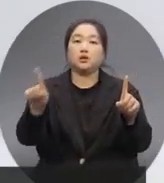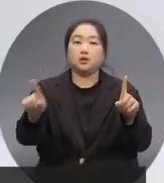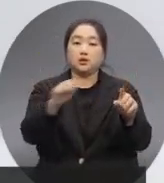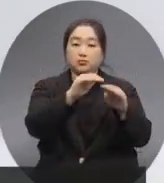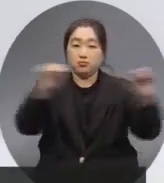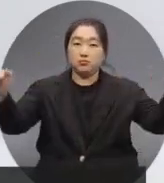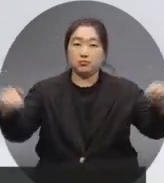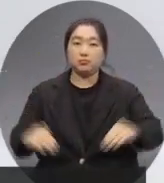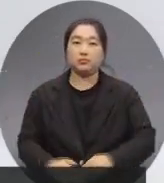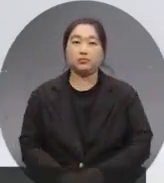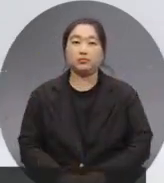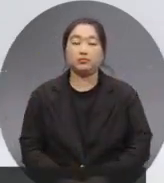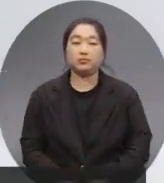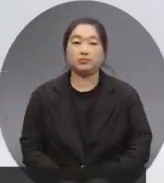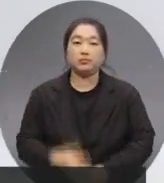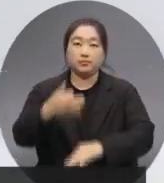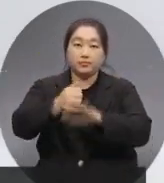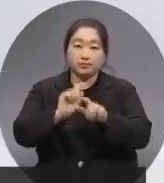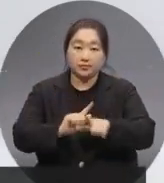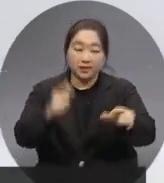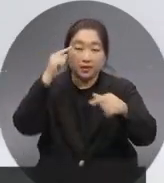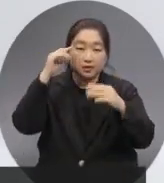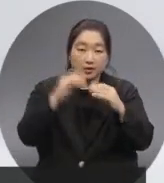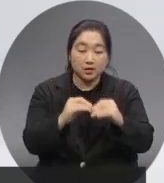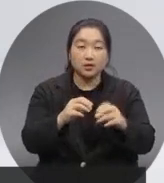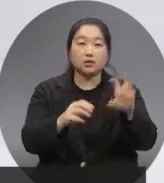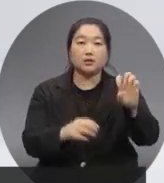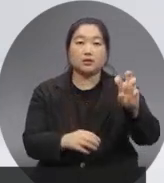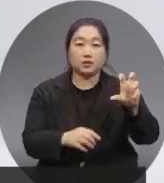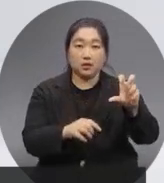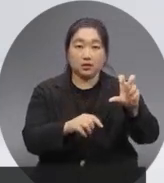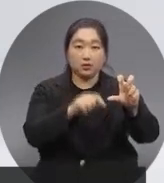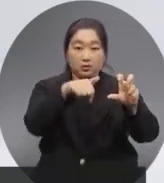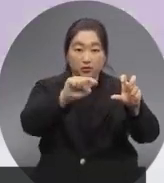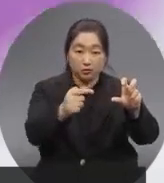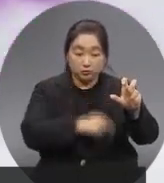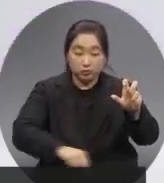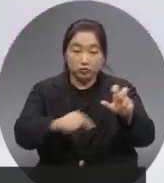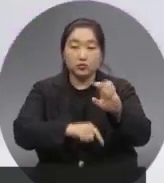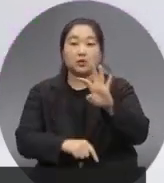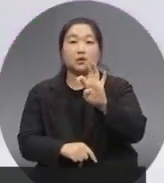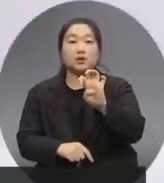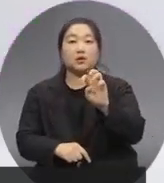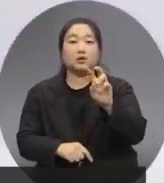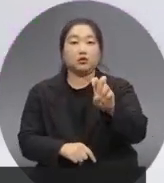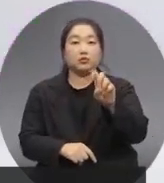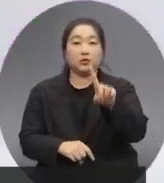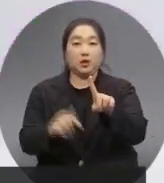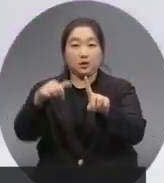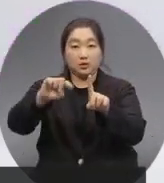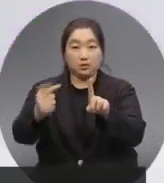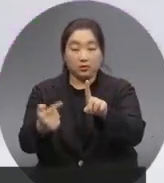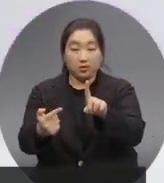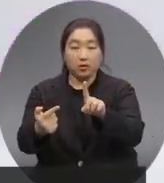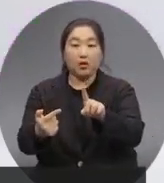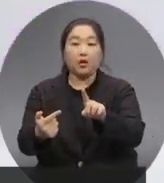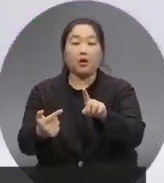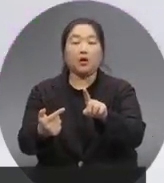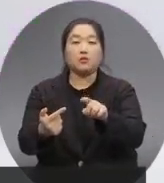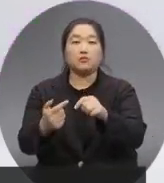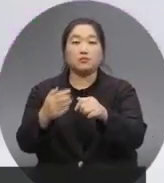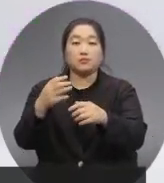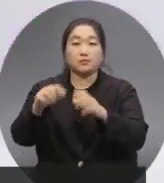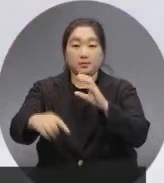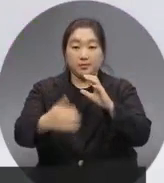이룬 겁니다 마지막 날 찬성 의견 35건 가운데 41%인 21건은 팩스나